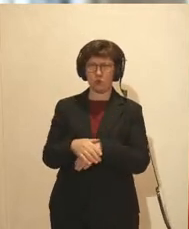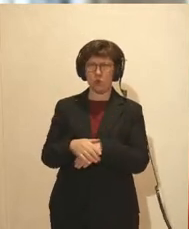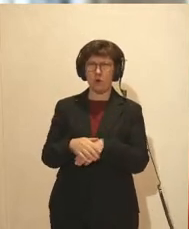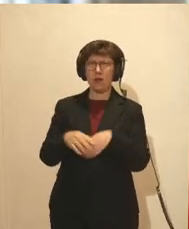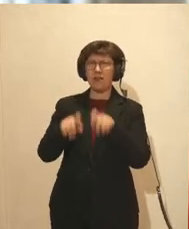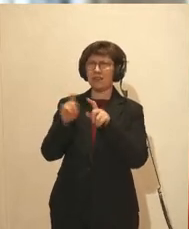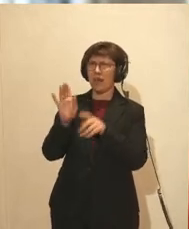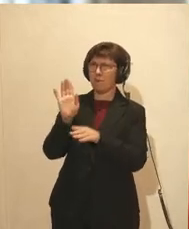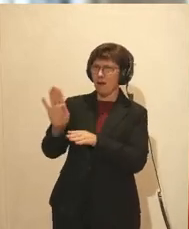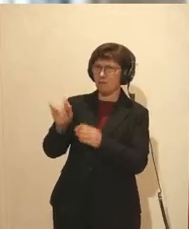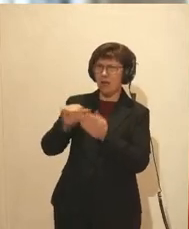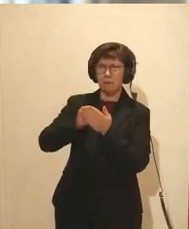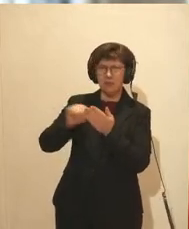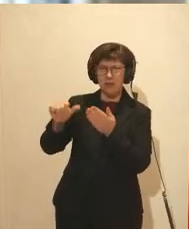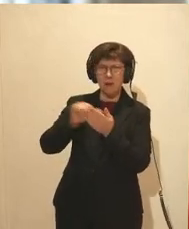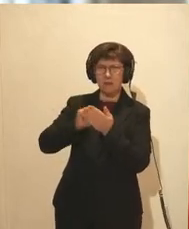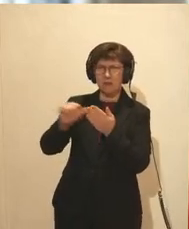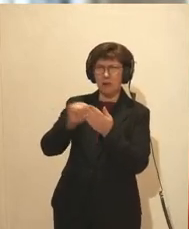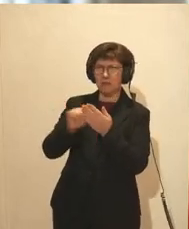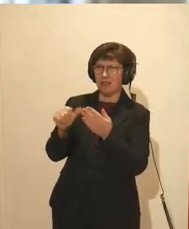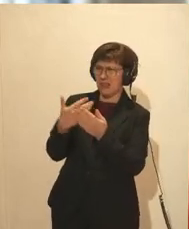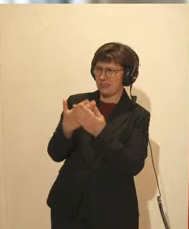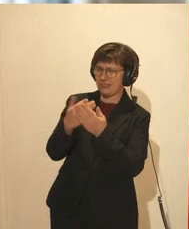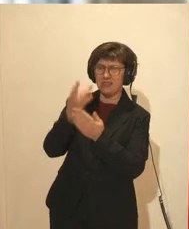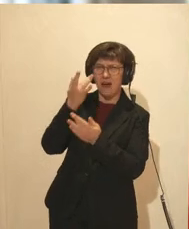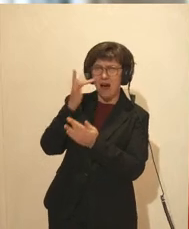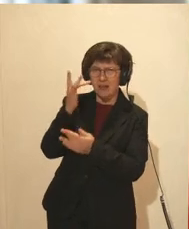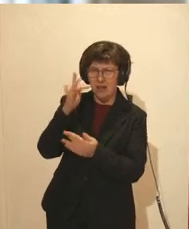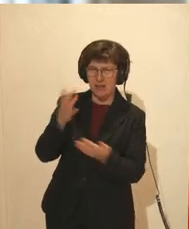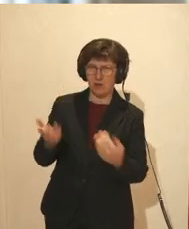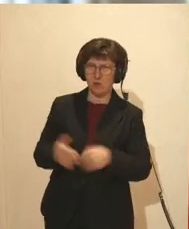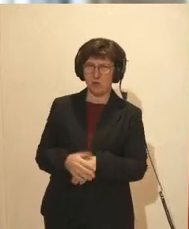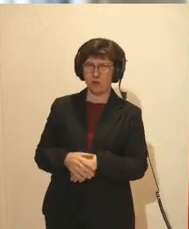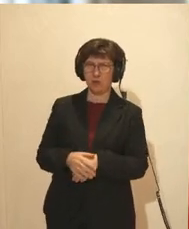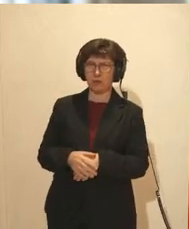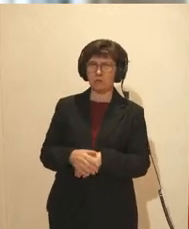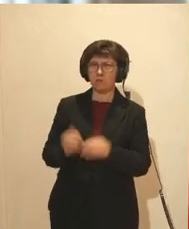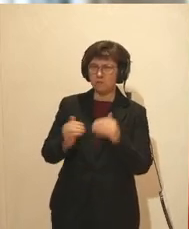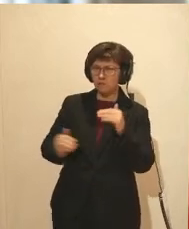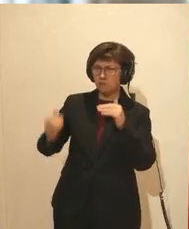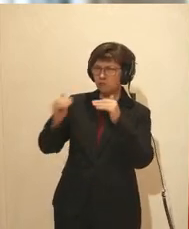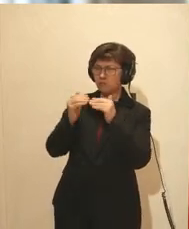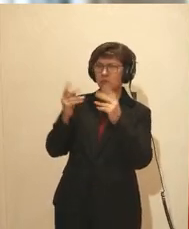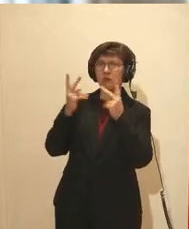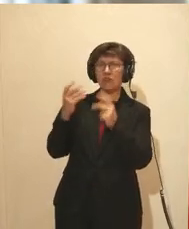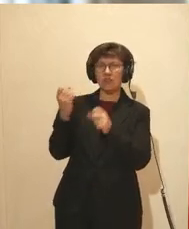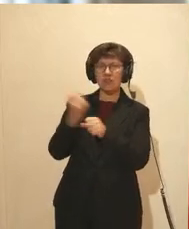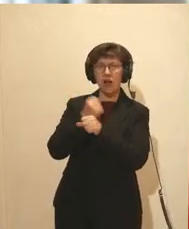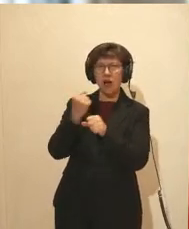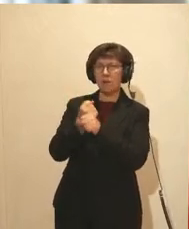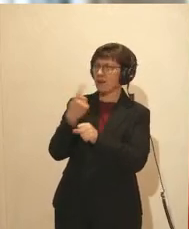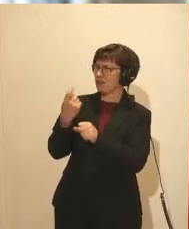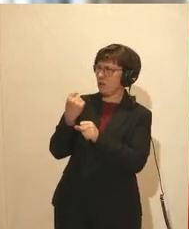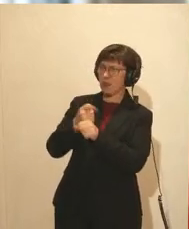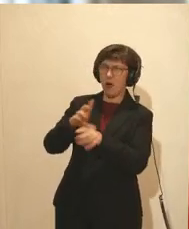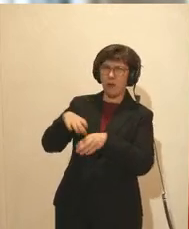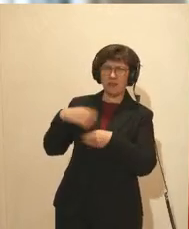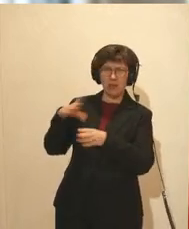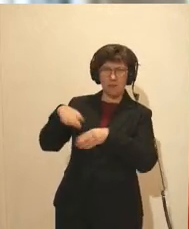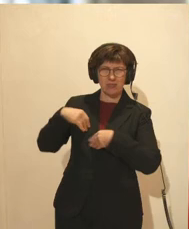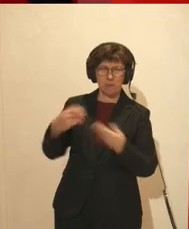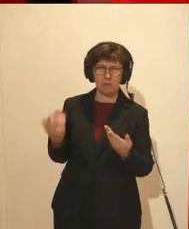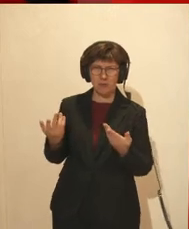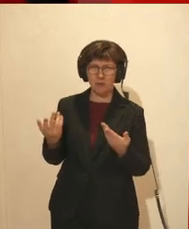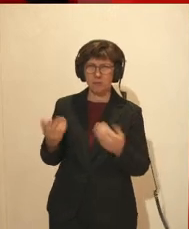die anerkennung und entsprechend der wichtigen arbeit die diese halten mehr leisten